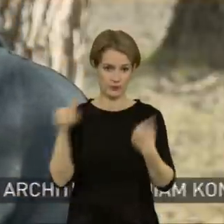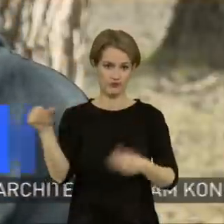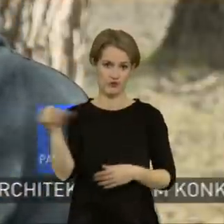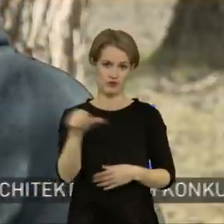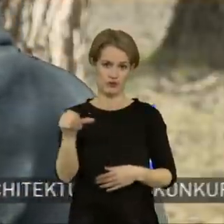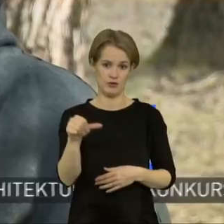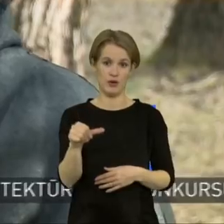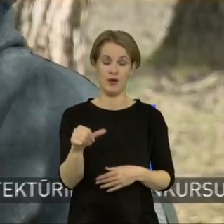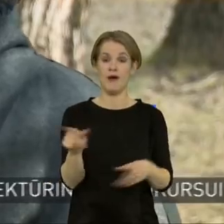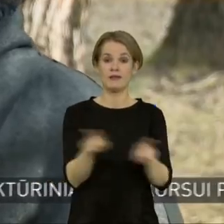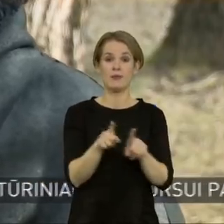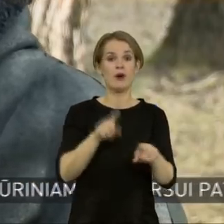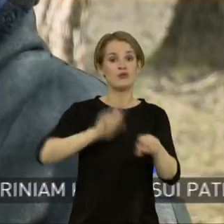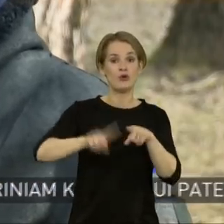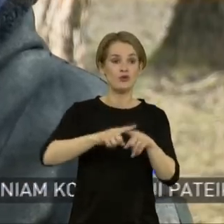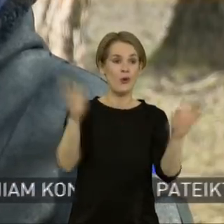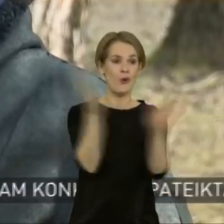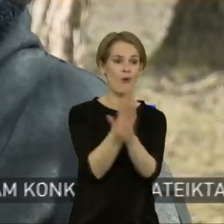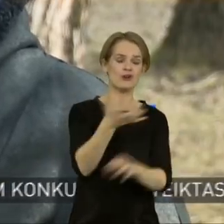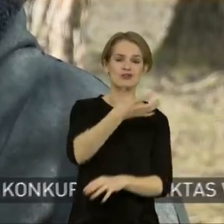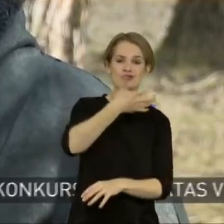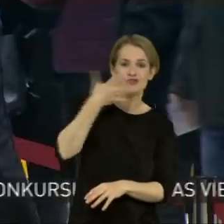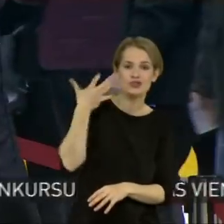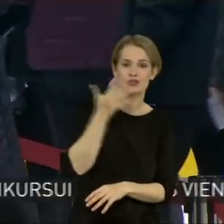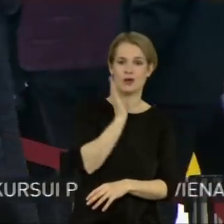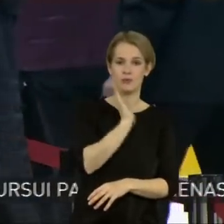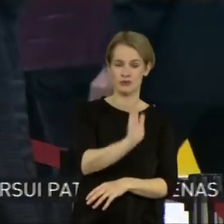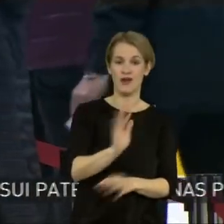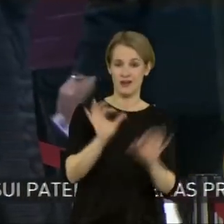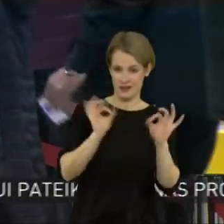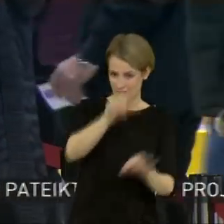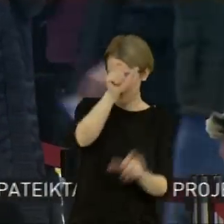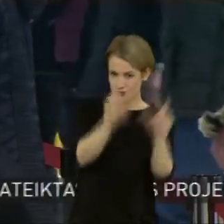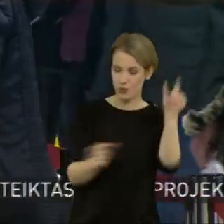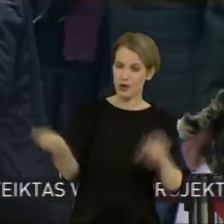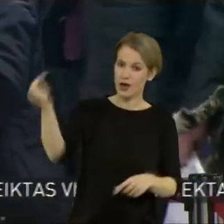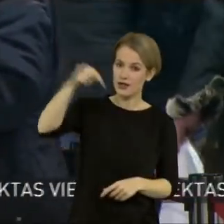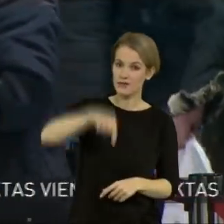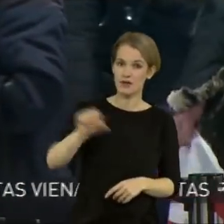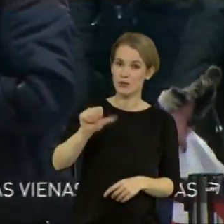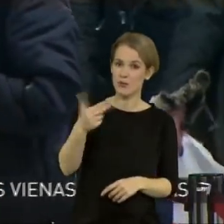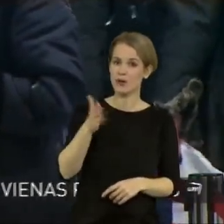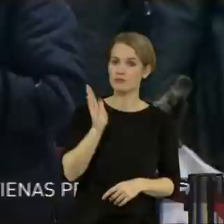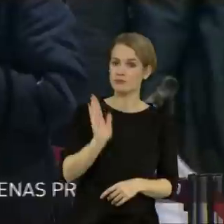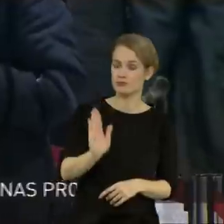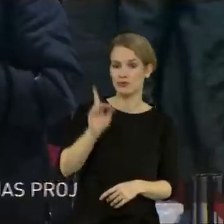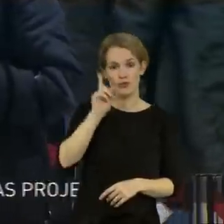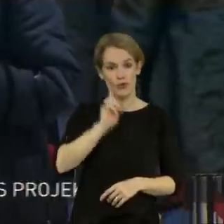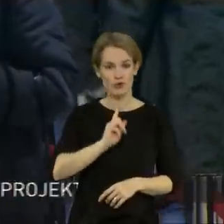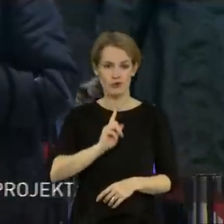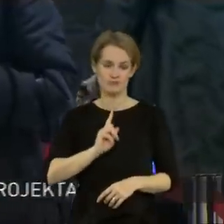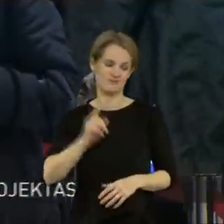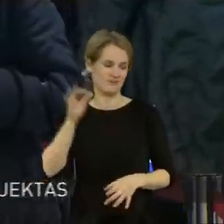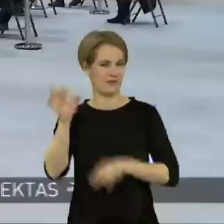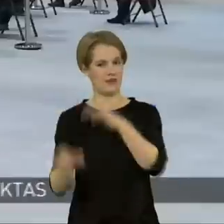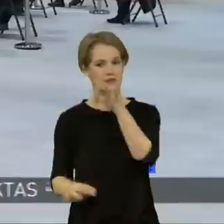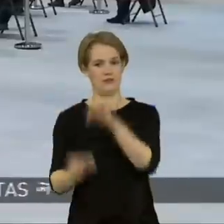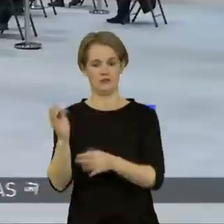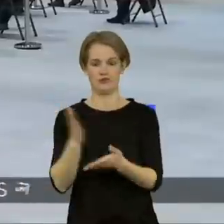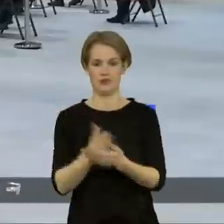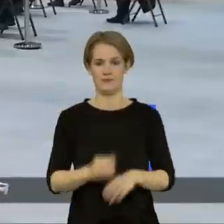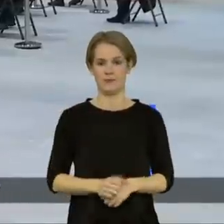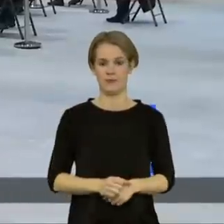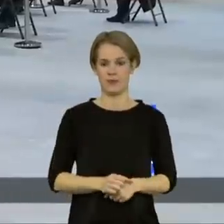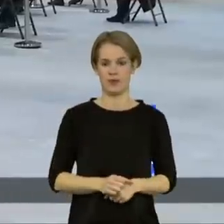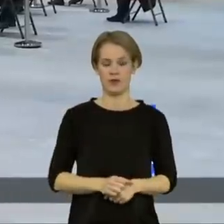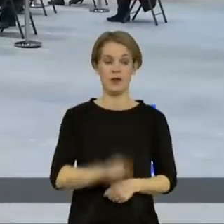gerėjant oram. Ar visi norės savaitgalį sekmanį atvykti? Sveikatos apsaugos ministerija sako, kad skiepyti darbo dienomis